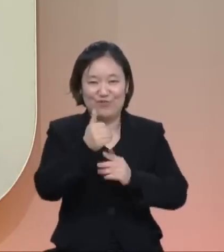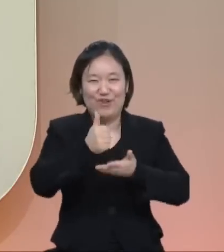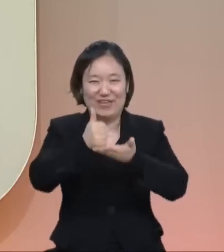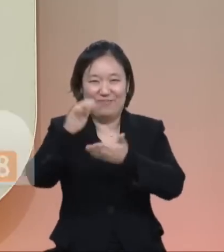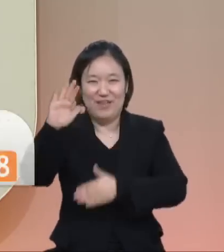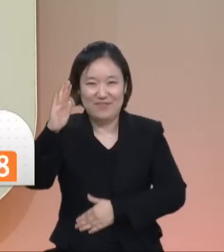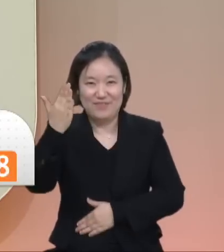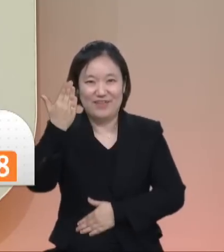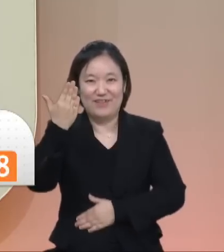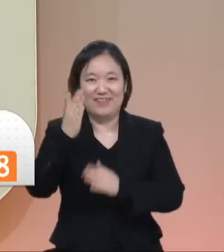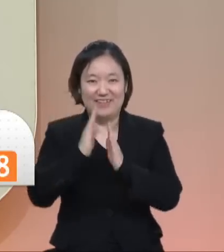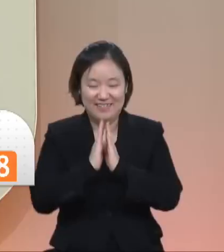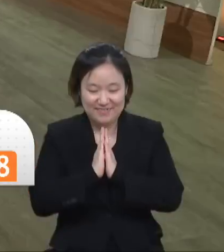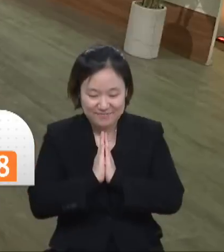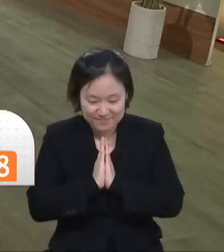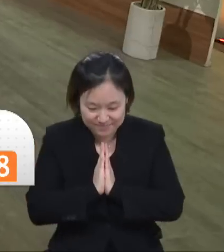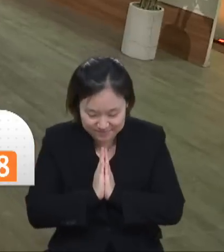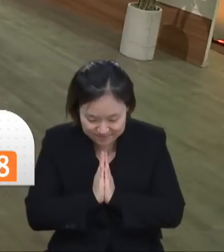성불하십시오